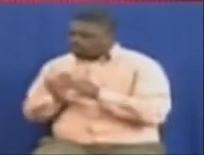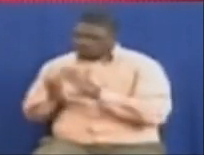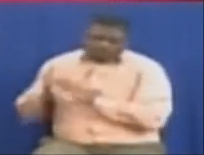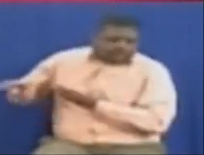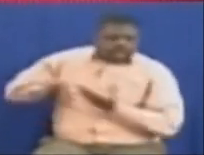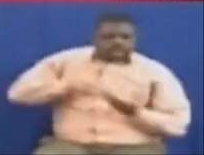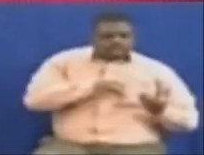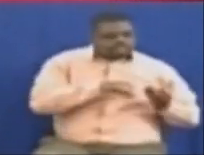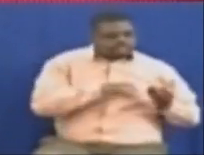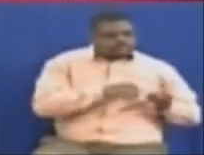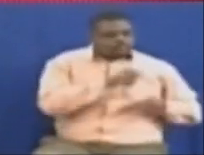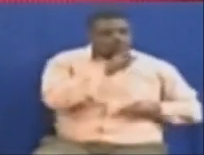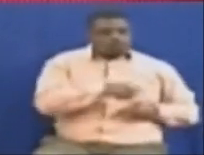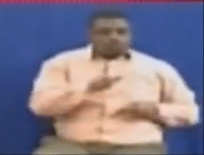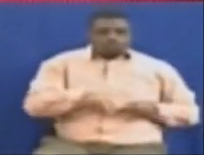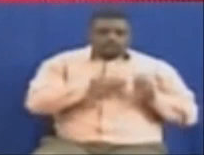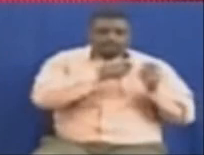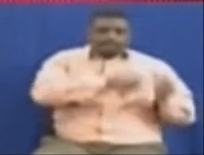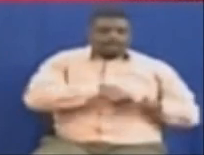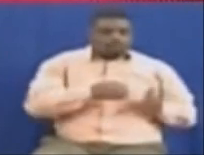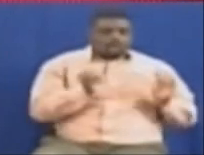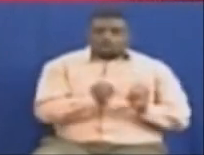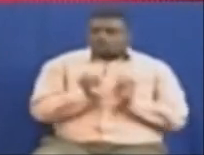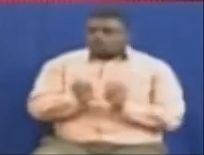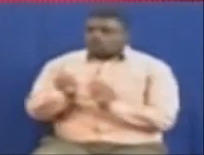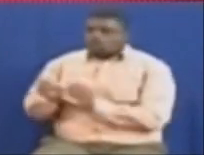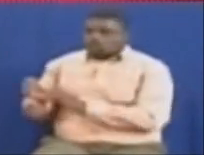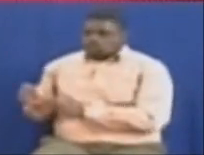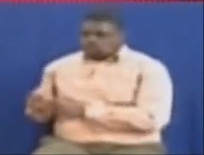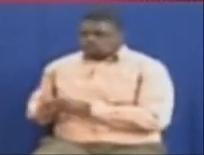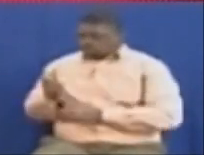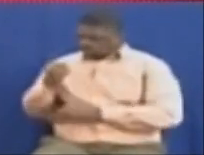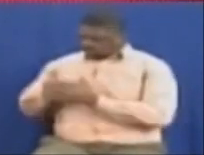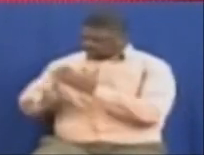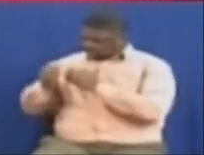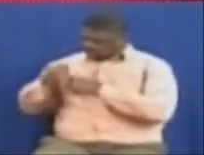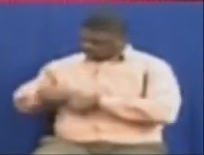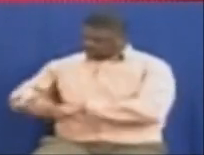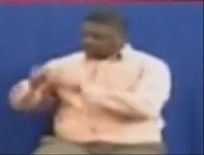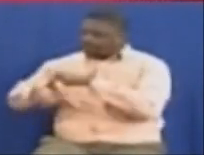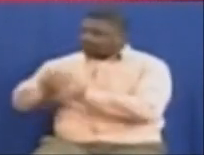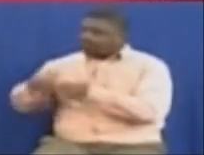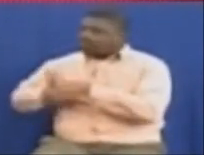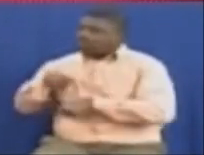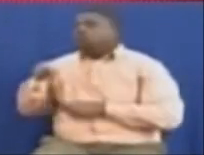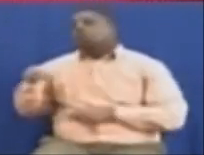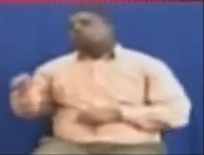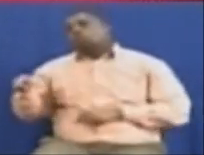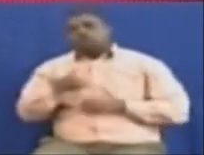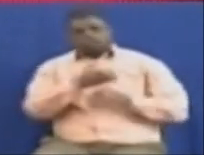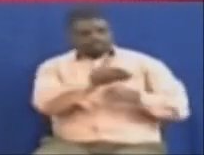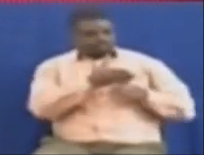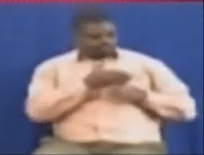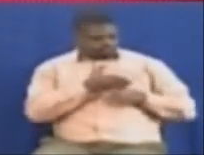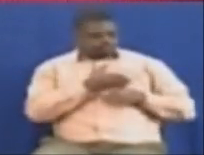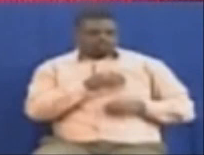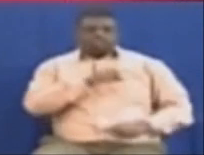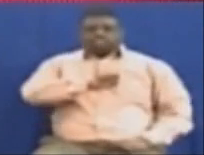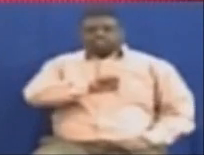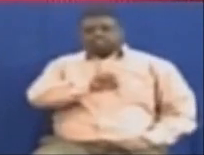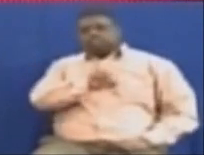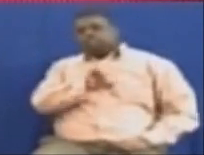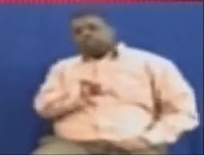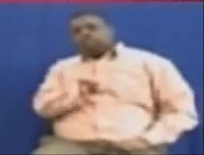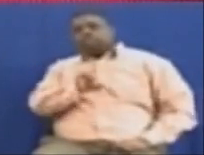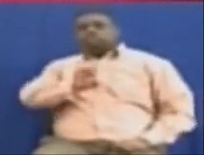ni lini serikali itachimba bwawa kwa ajili ya kuboresha mradi wa umwagiliaji katika kijiji cha Nyida? Swali